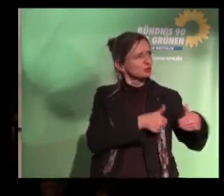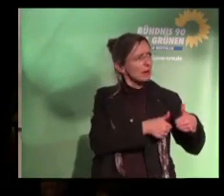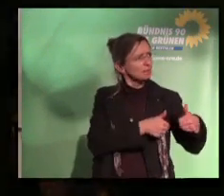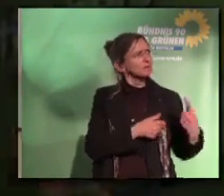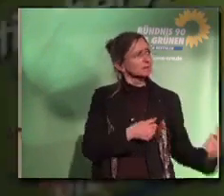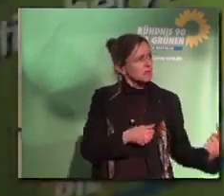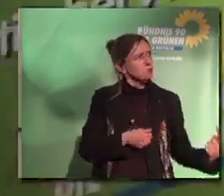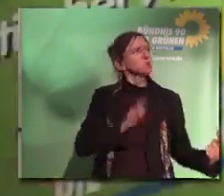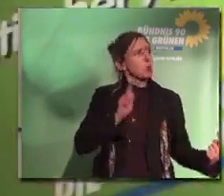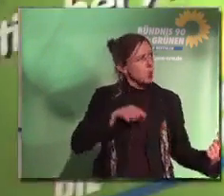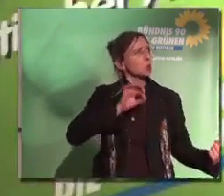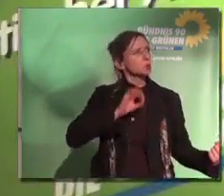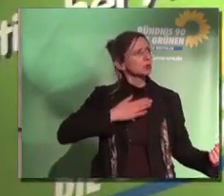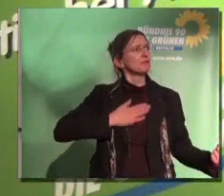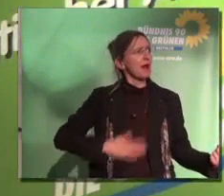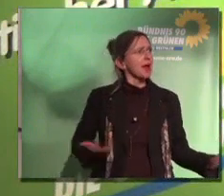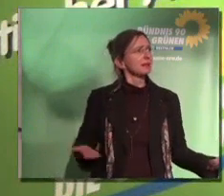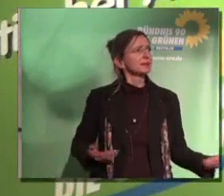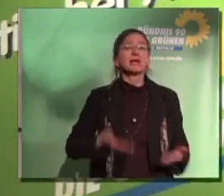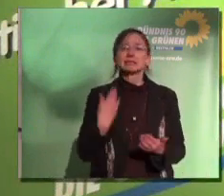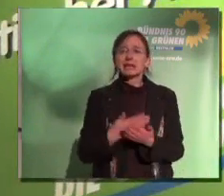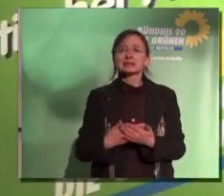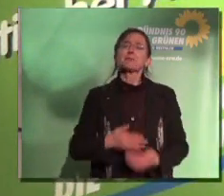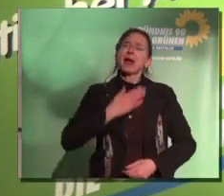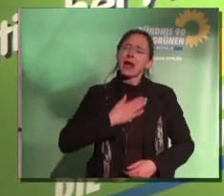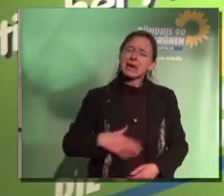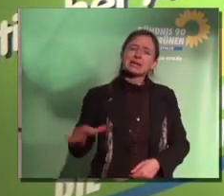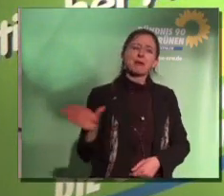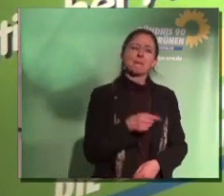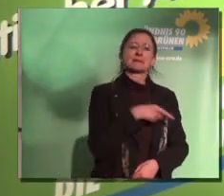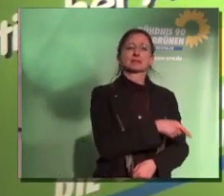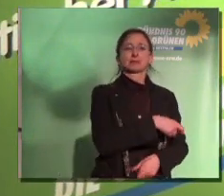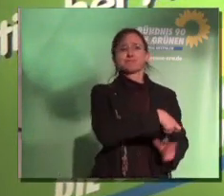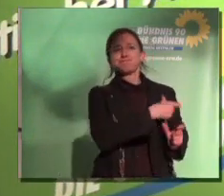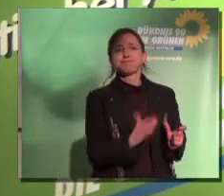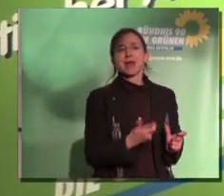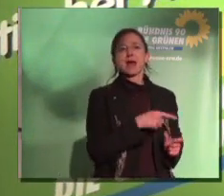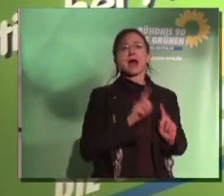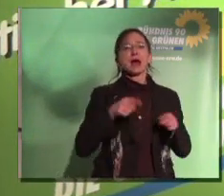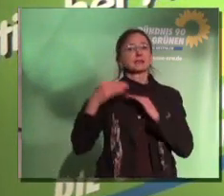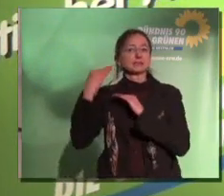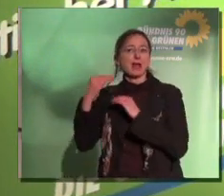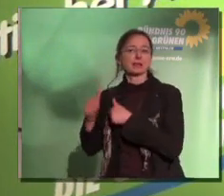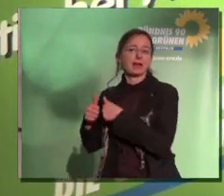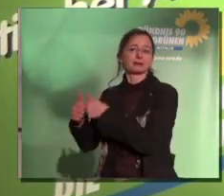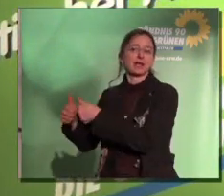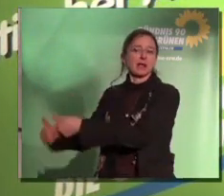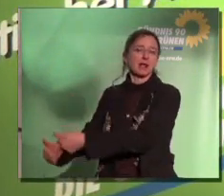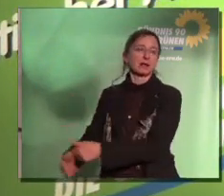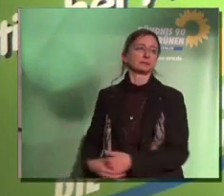Deshalb lieber mit Per als der Merkel hinterher. Ja? So, und der letzte Punkt,